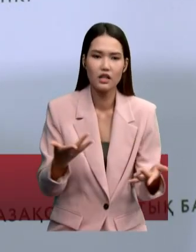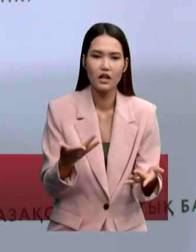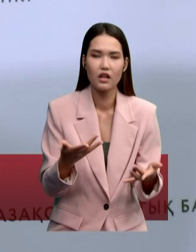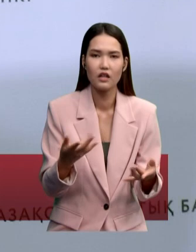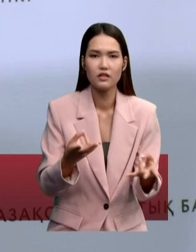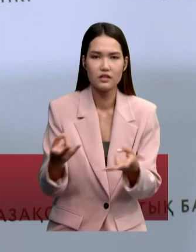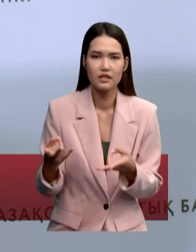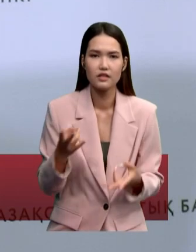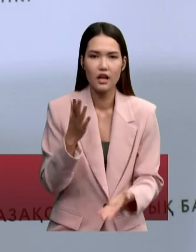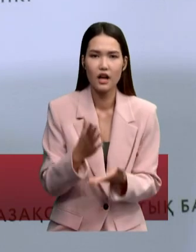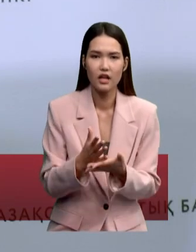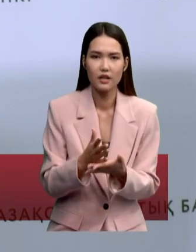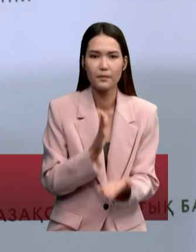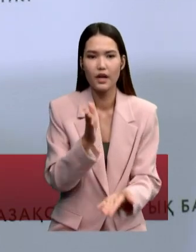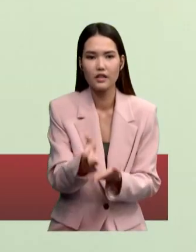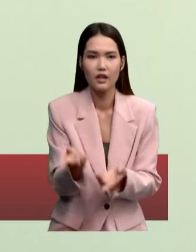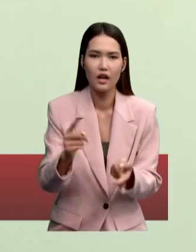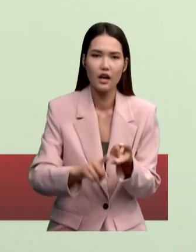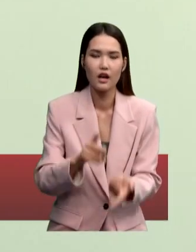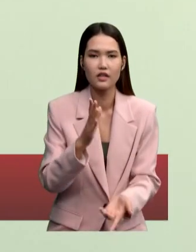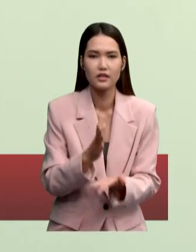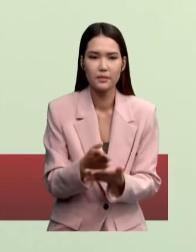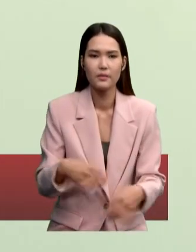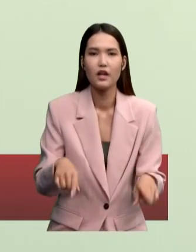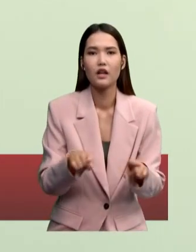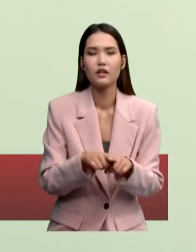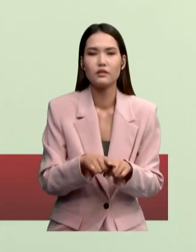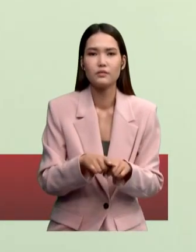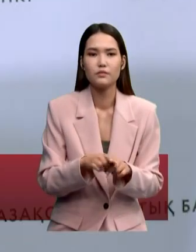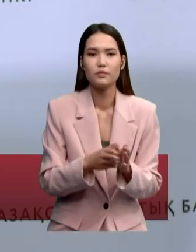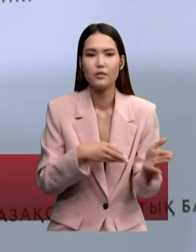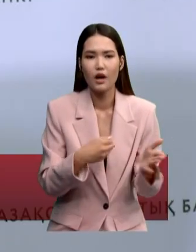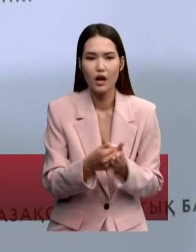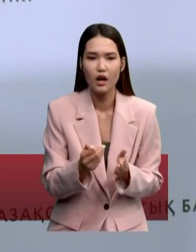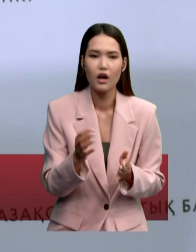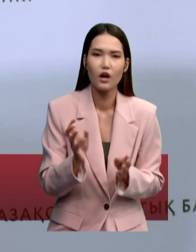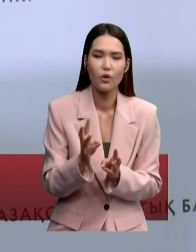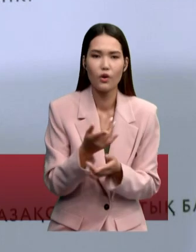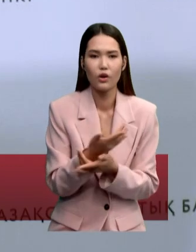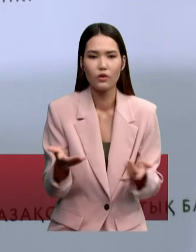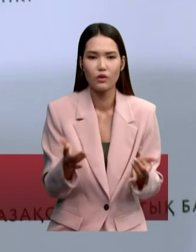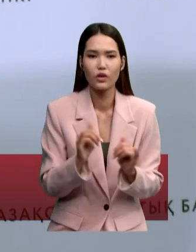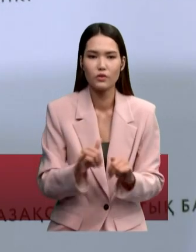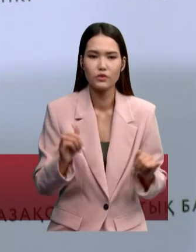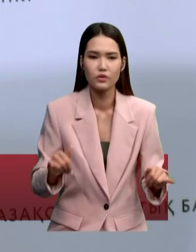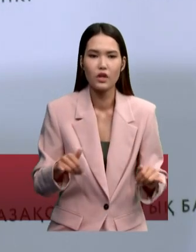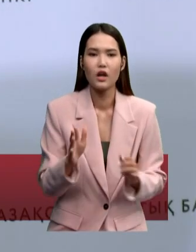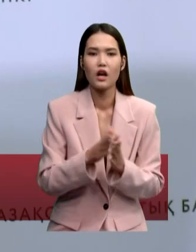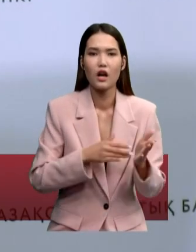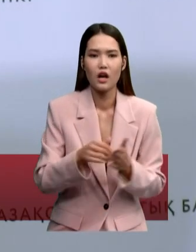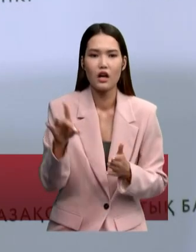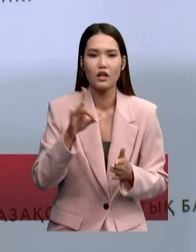себебі. Оның жаңа тікелей әсер бар, және жанама әсер бар. Біздің болжауларымыз бойынша оның жанама